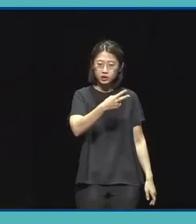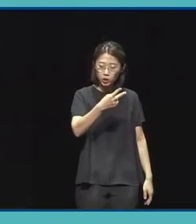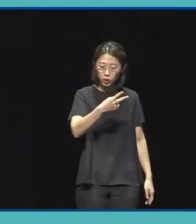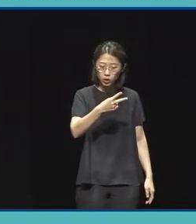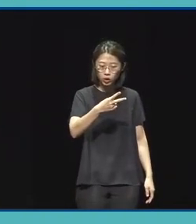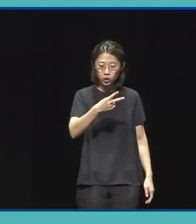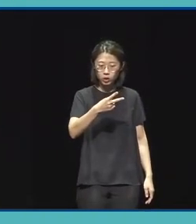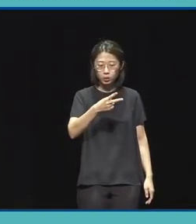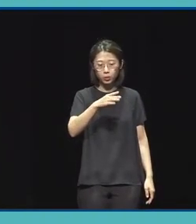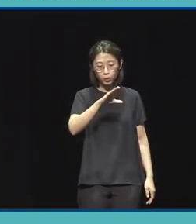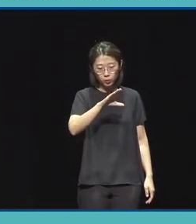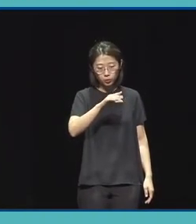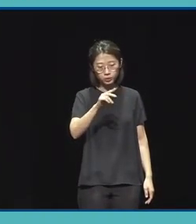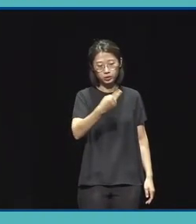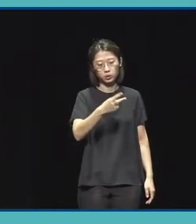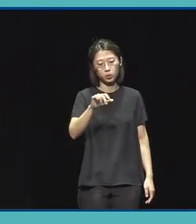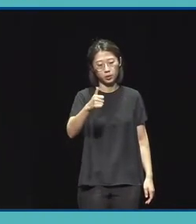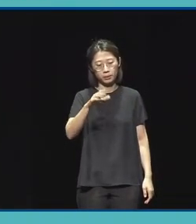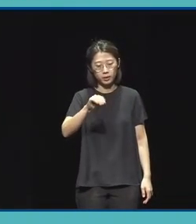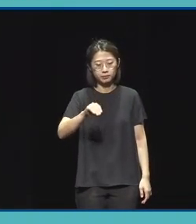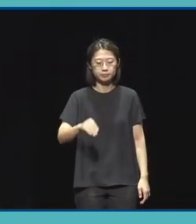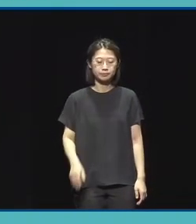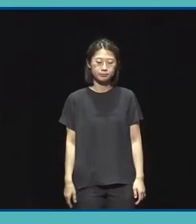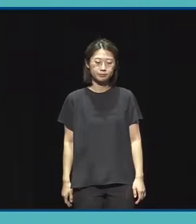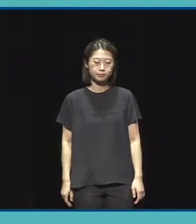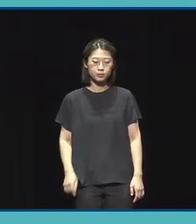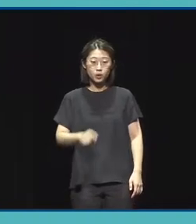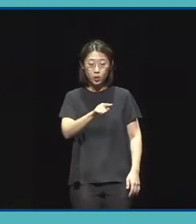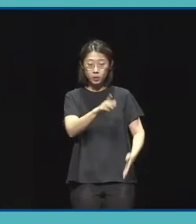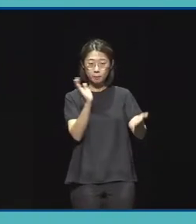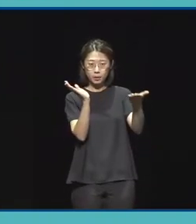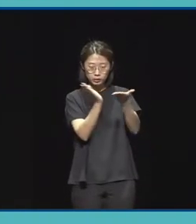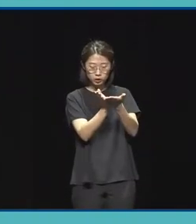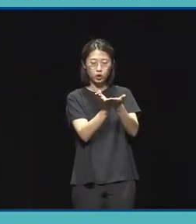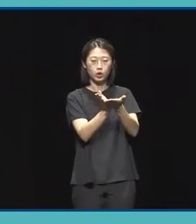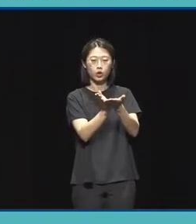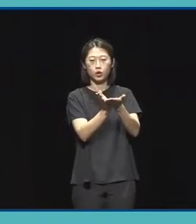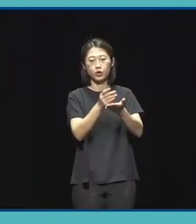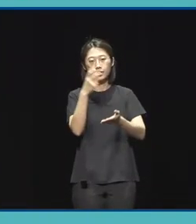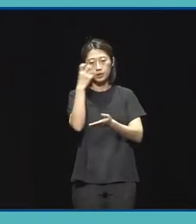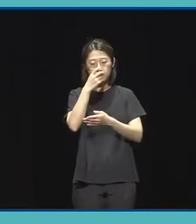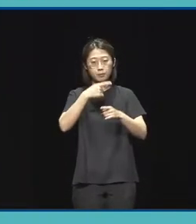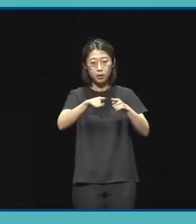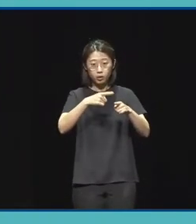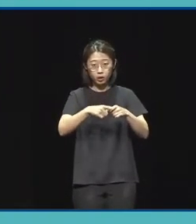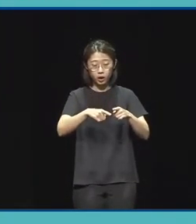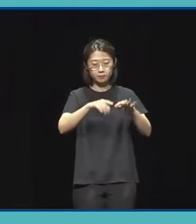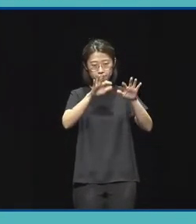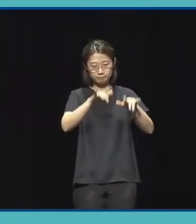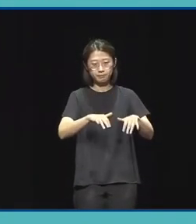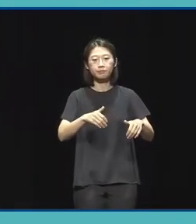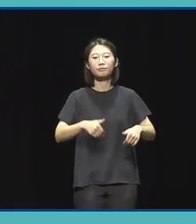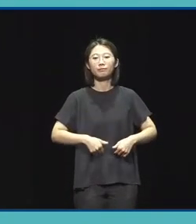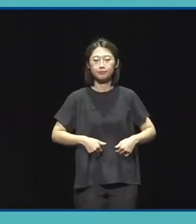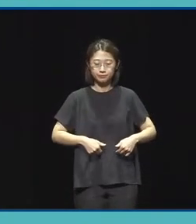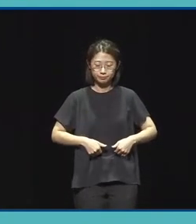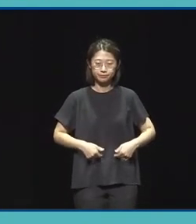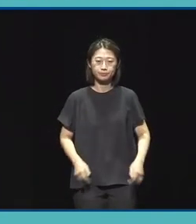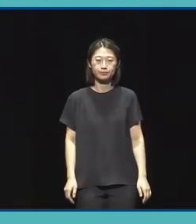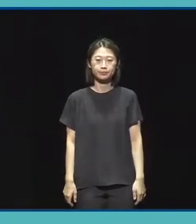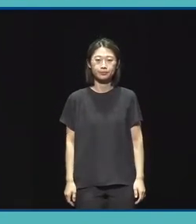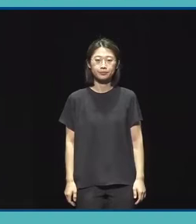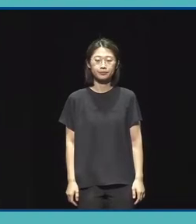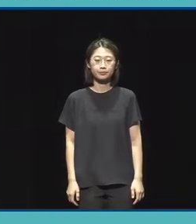각각 정액지원으로 되고 있는데요 거기에 맞추어서 실현심의에 필요한 예산들을 작성해 주시기를 부탁드립니다